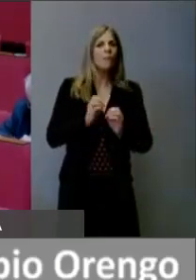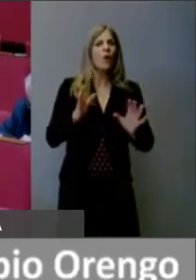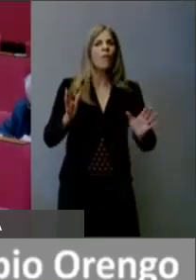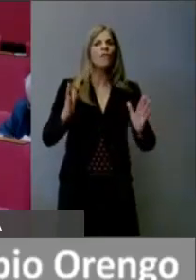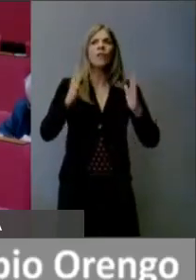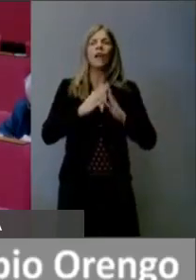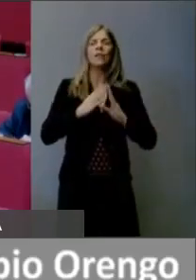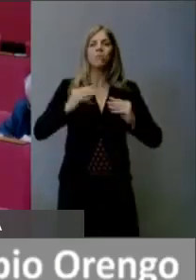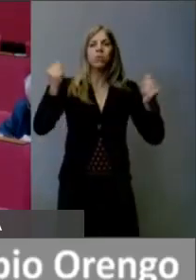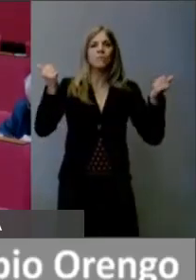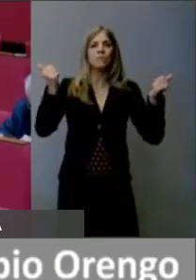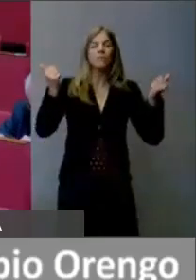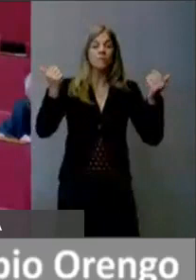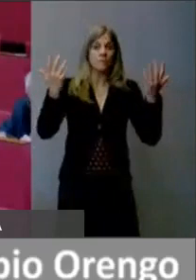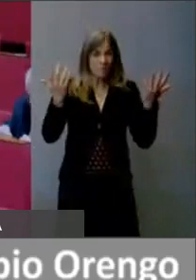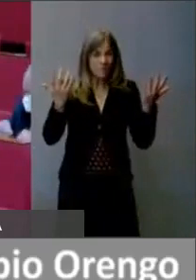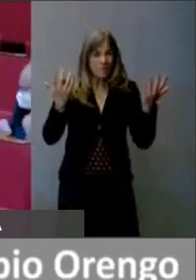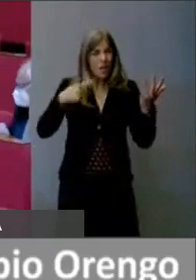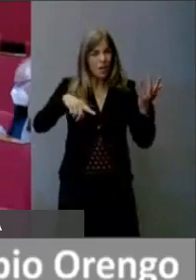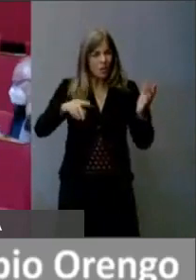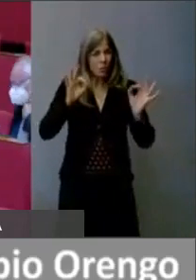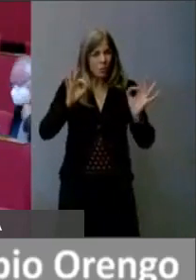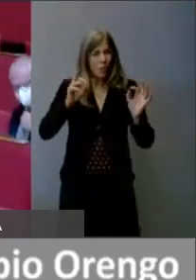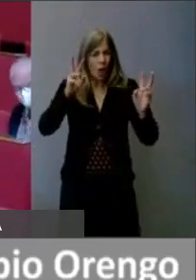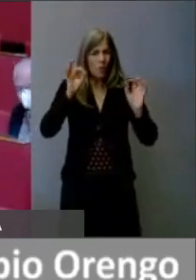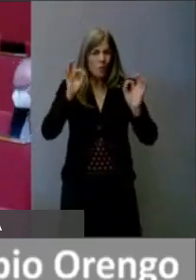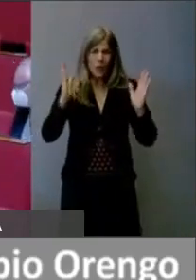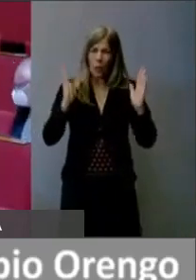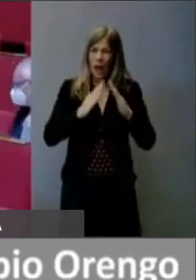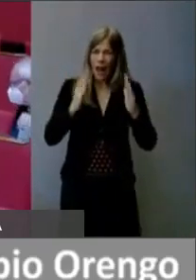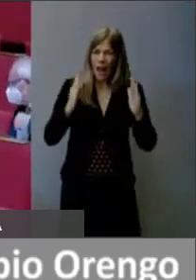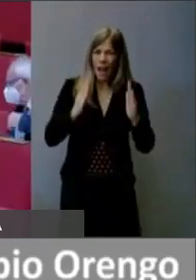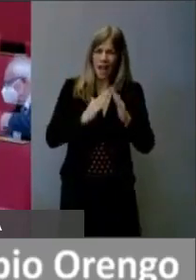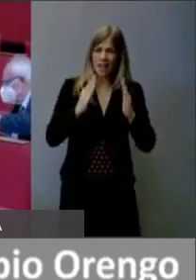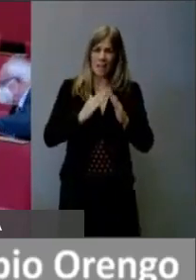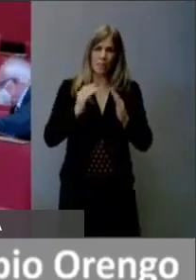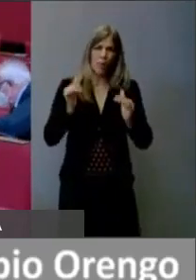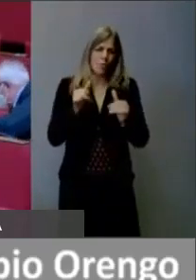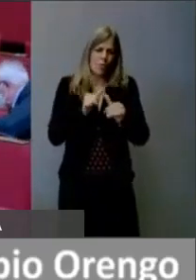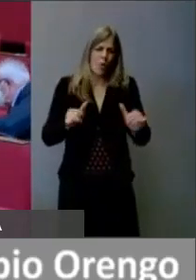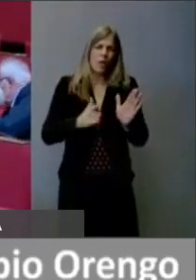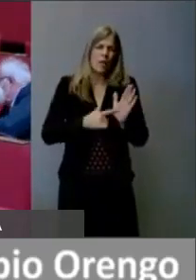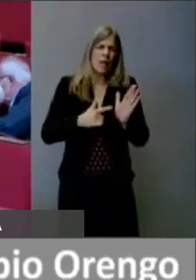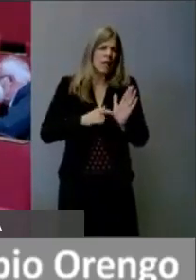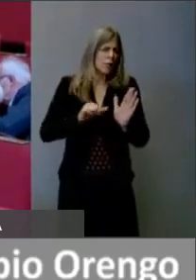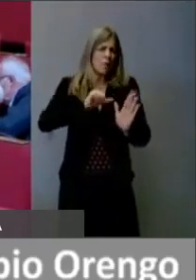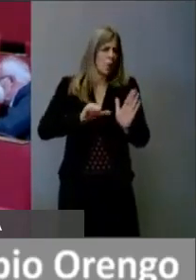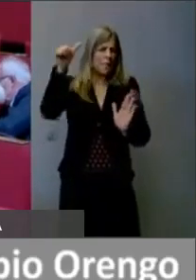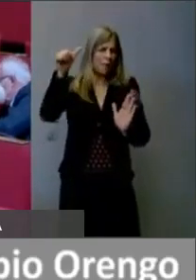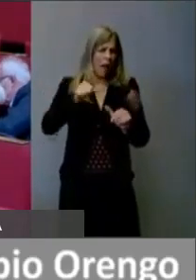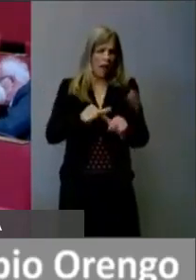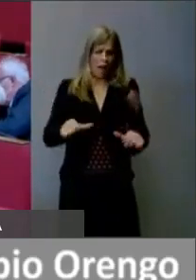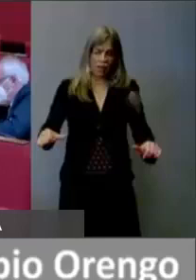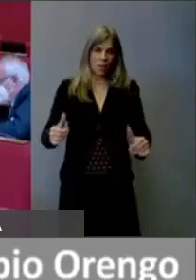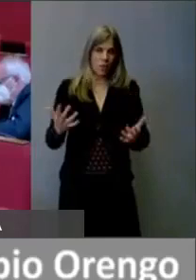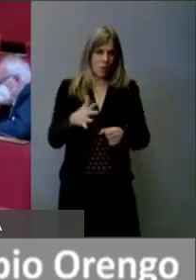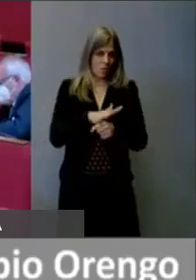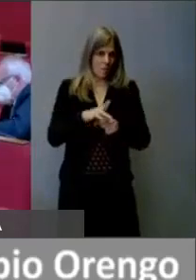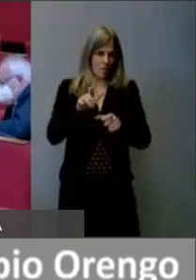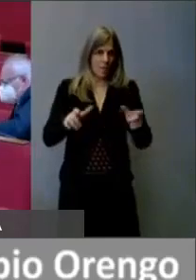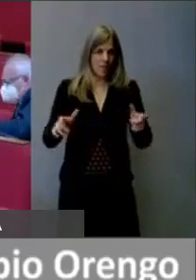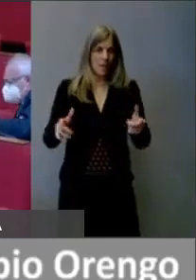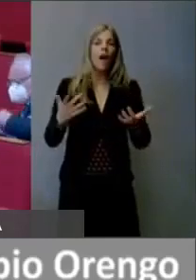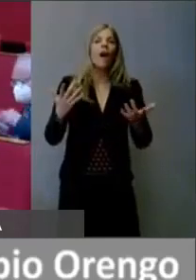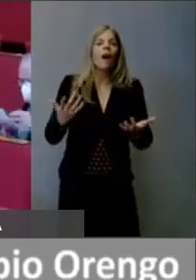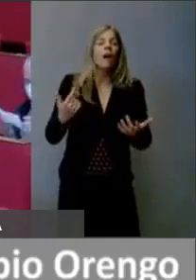parlando della casa, quindi di un bene assolutamente primario. Io credo che questo rischio, seppur